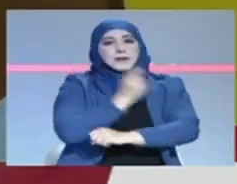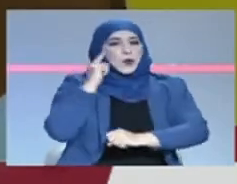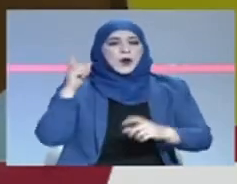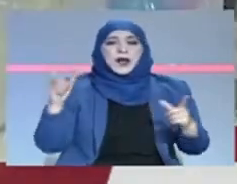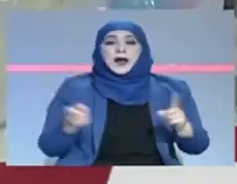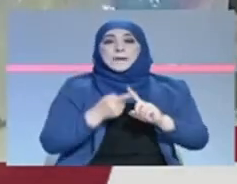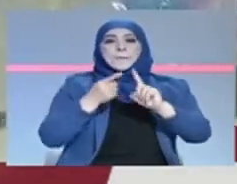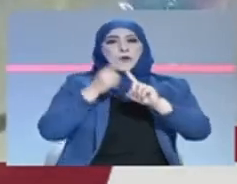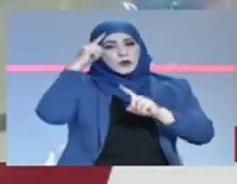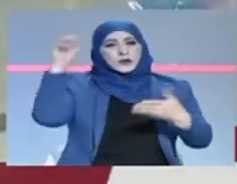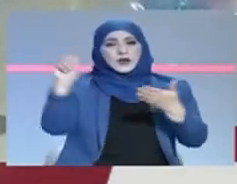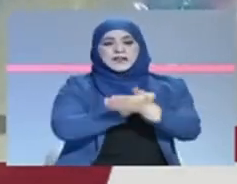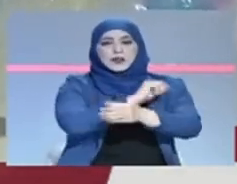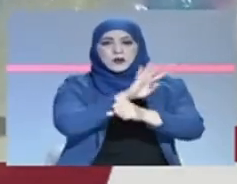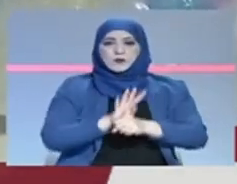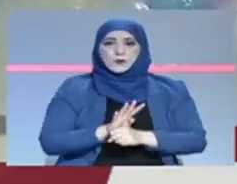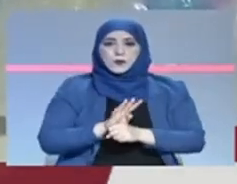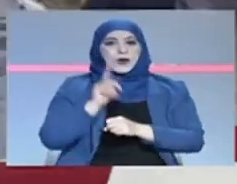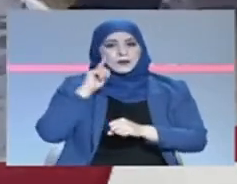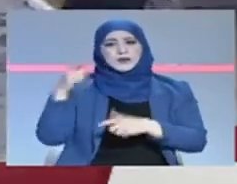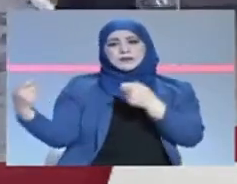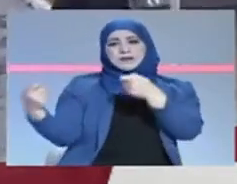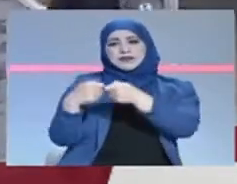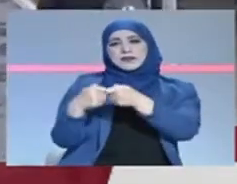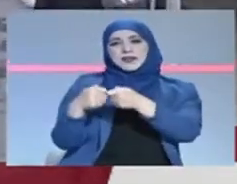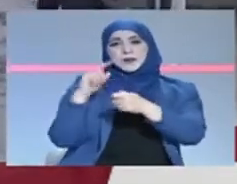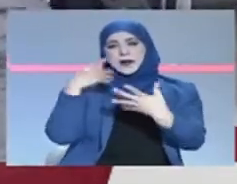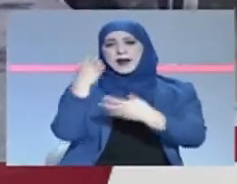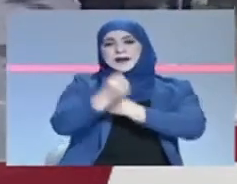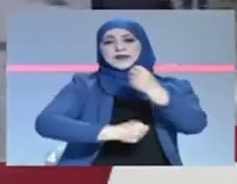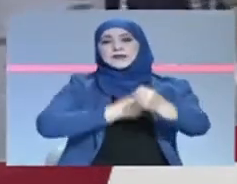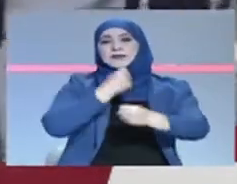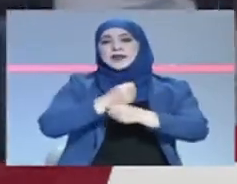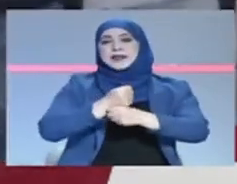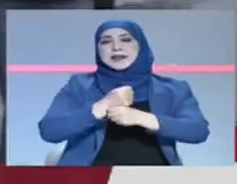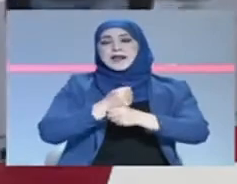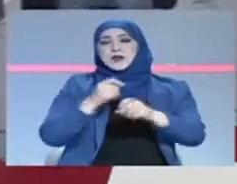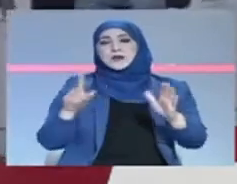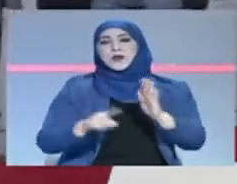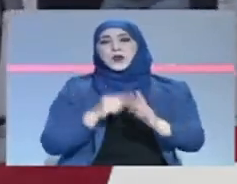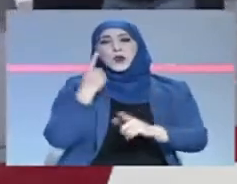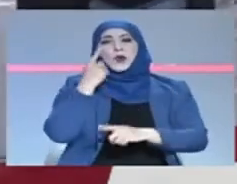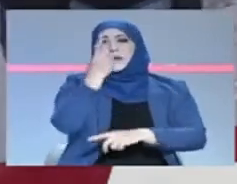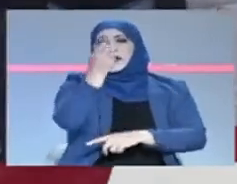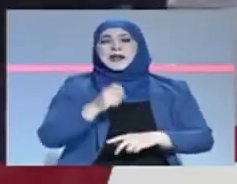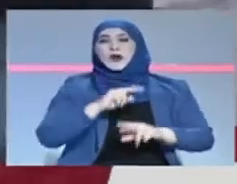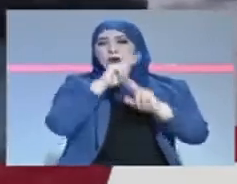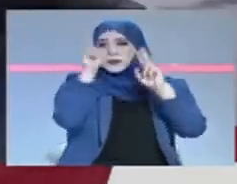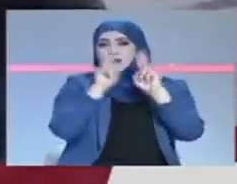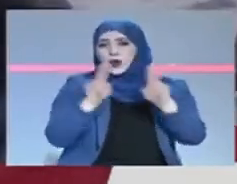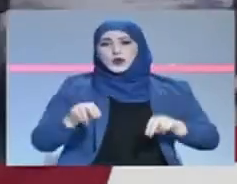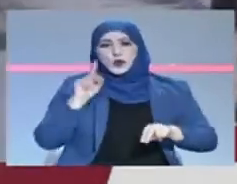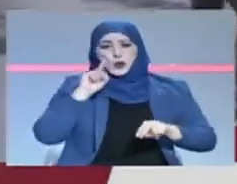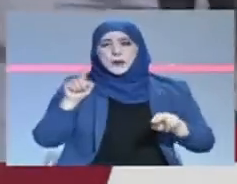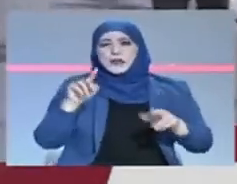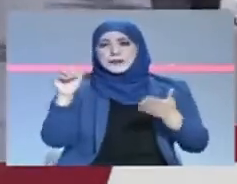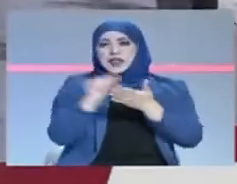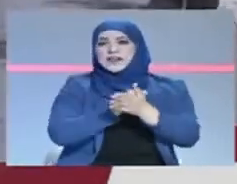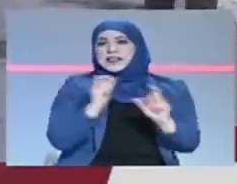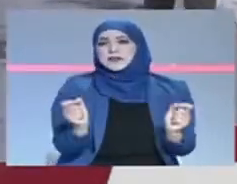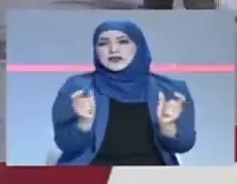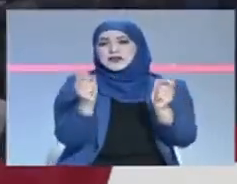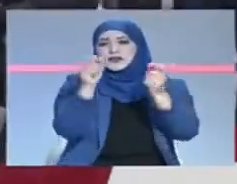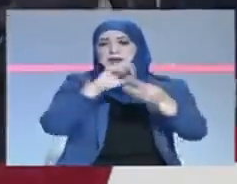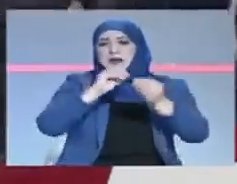يرفع ضد هذا الفيروس، وهي تتزامن مع حلول المناسبة الأولى للاحتفال باليوم الدولي للتأهب للأوبئة،